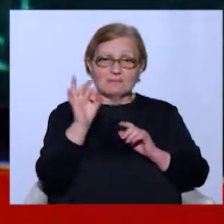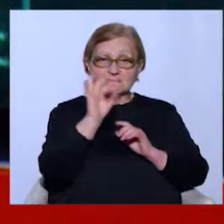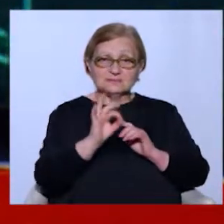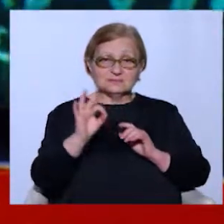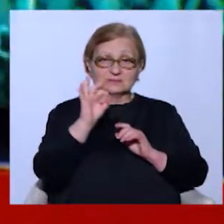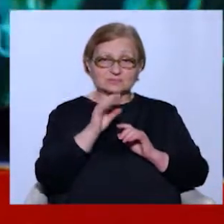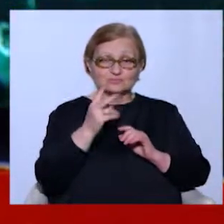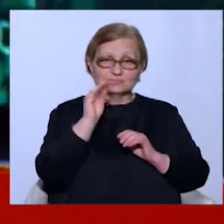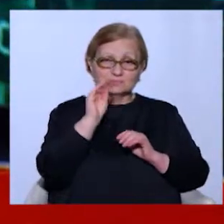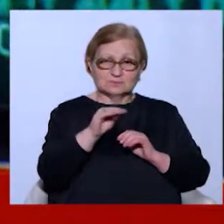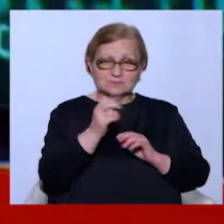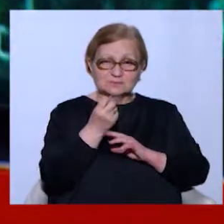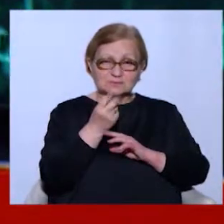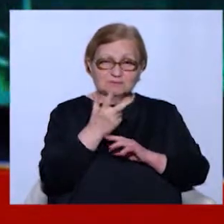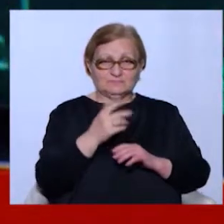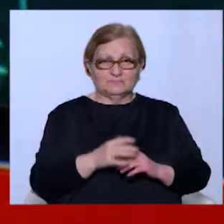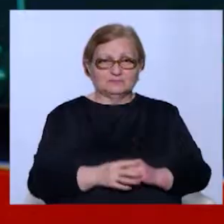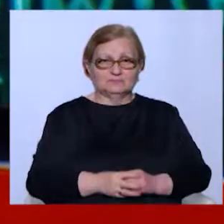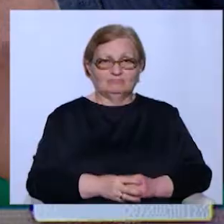ჩავწეროთ რიცხვი 13.